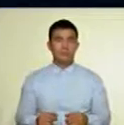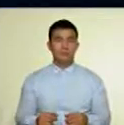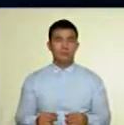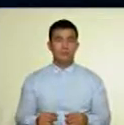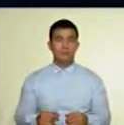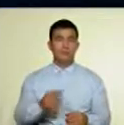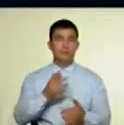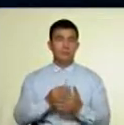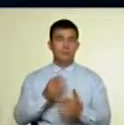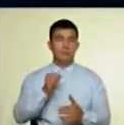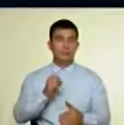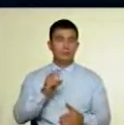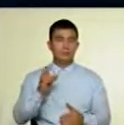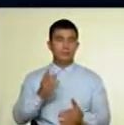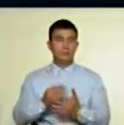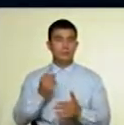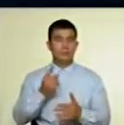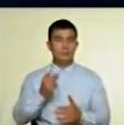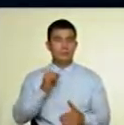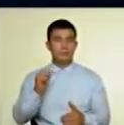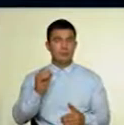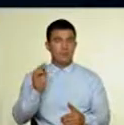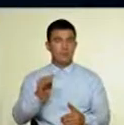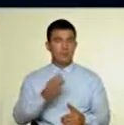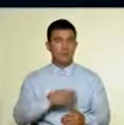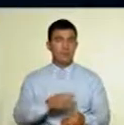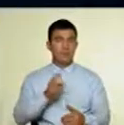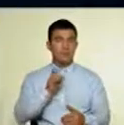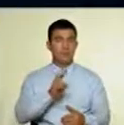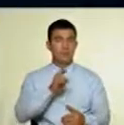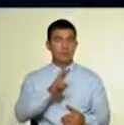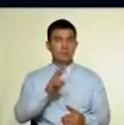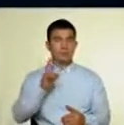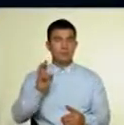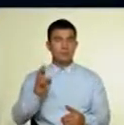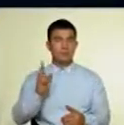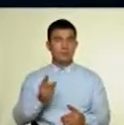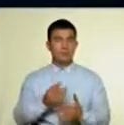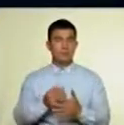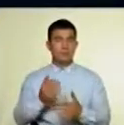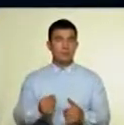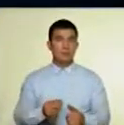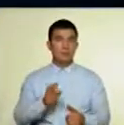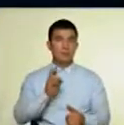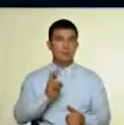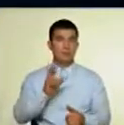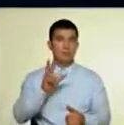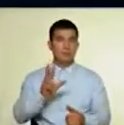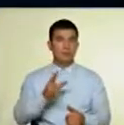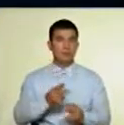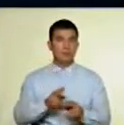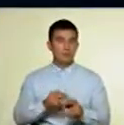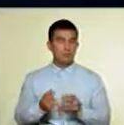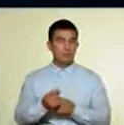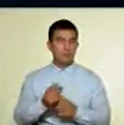alifbo bo'yicha a kelgani uchun birinchi a ni yozib olamiz. B kvadratni b ga ko'paytirsak, bizda b kub